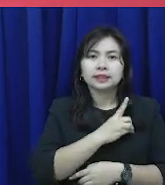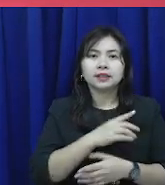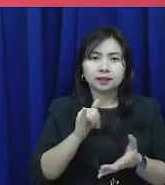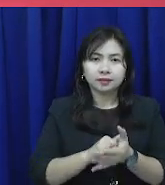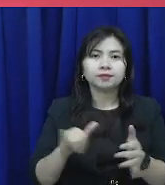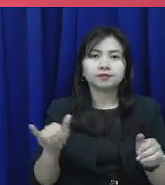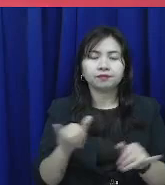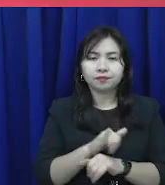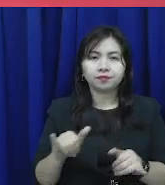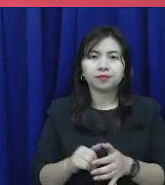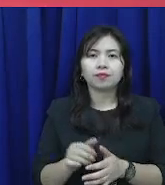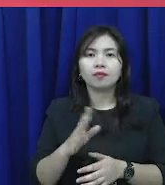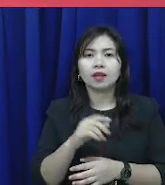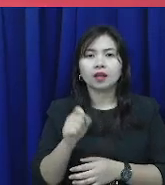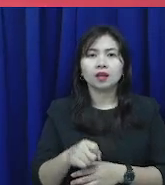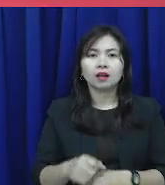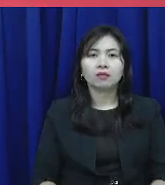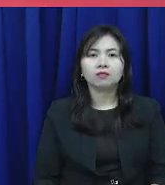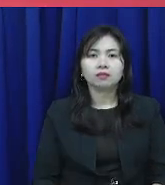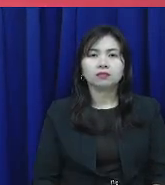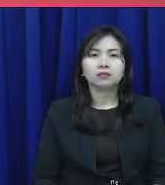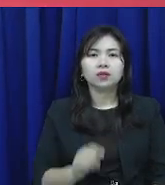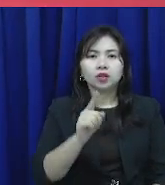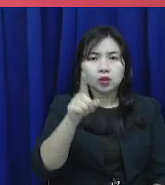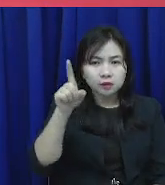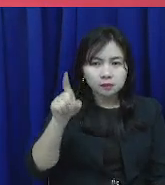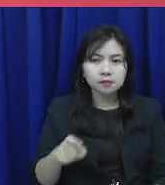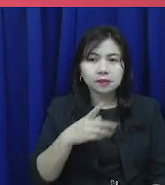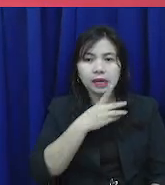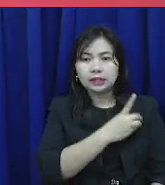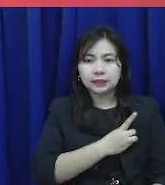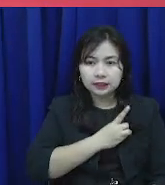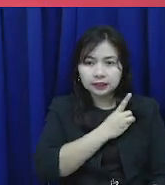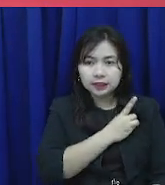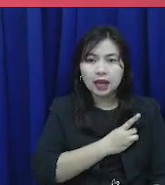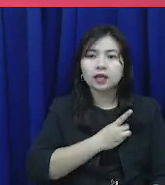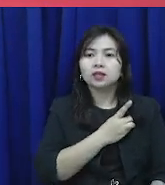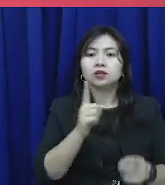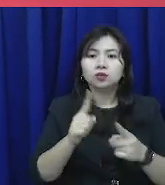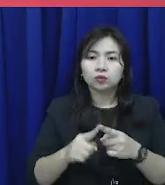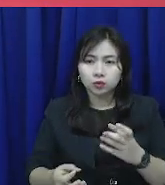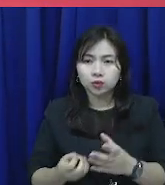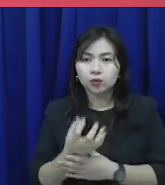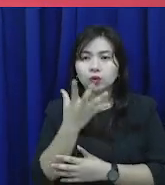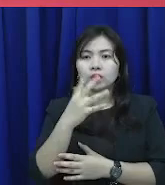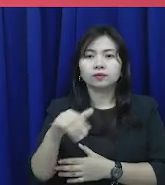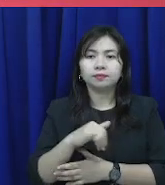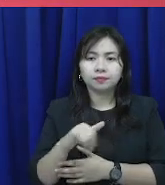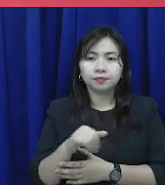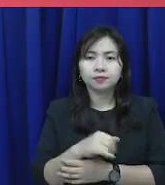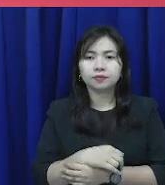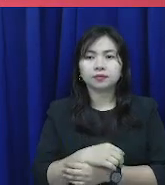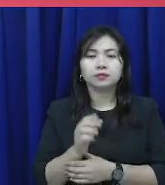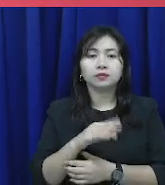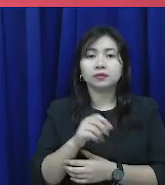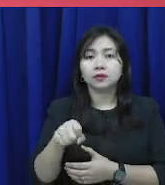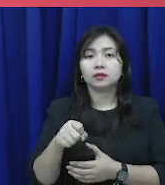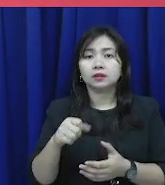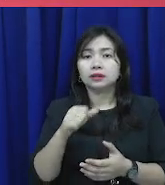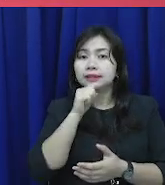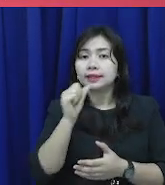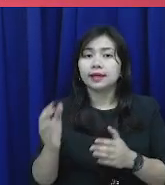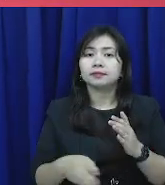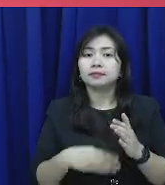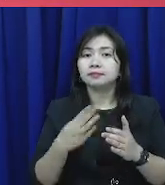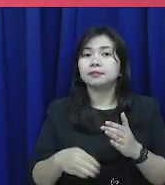see kailangan ma-es din po ninyo na mas na mas Patuloy ang paglago po ninyo Sabi ko nga Hindi basihan po yung mga bagay po na